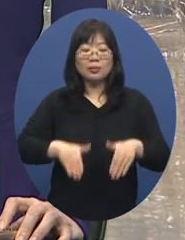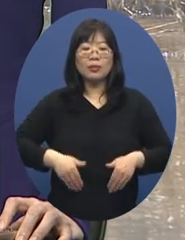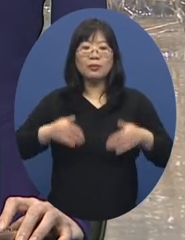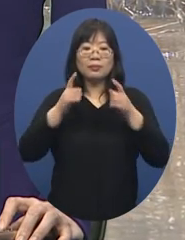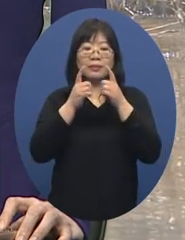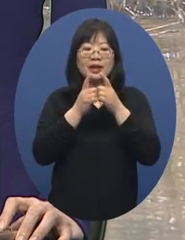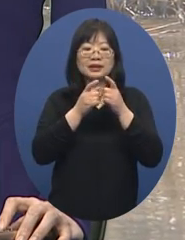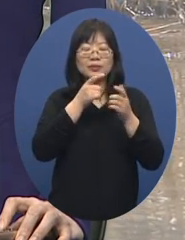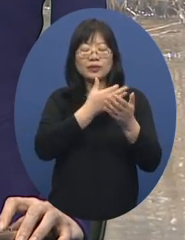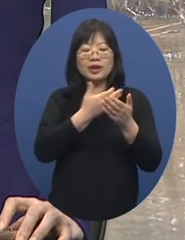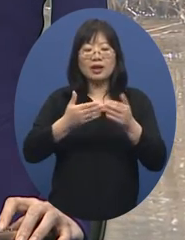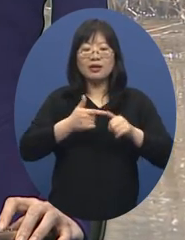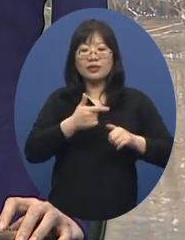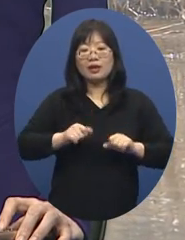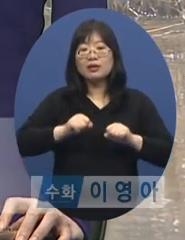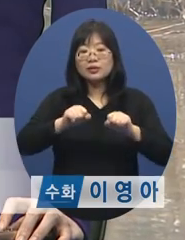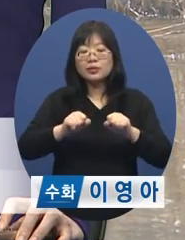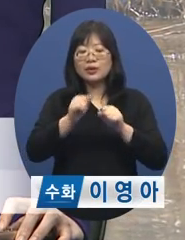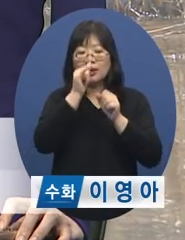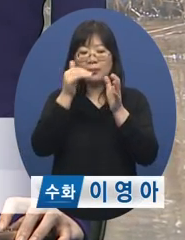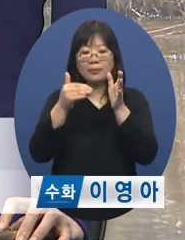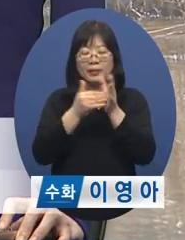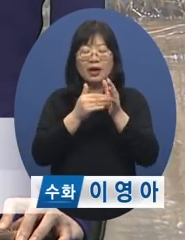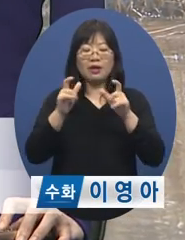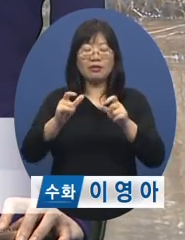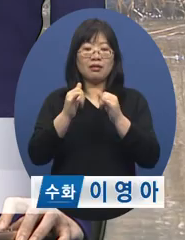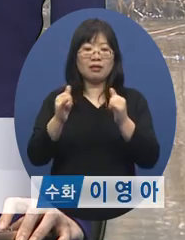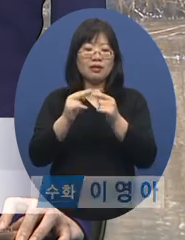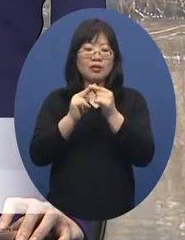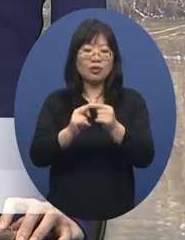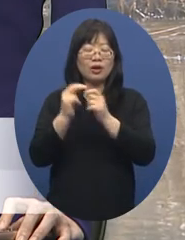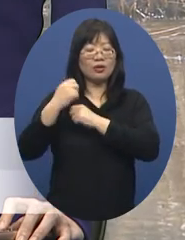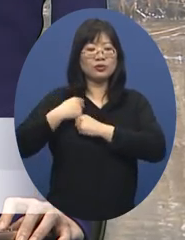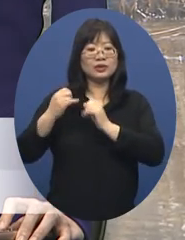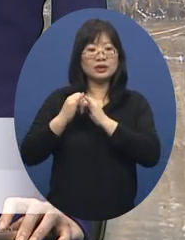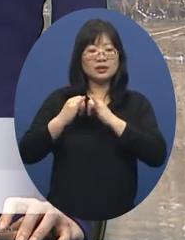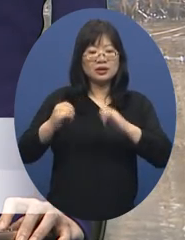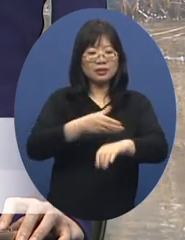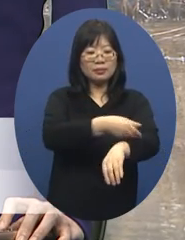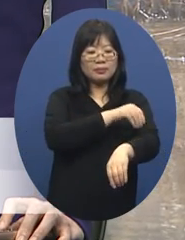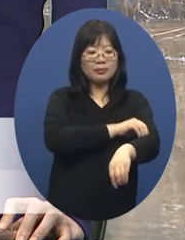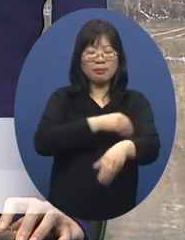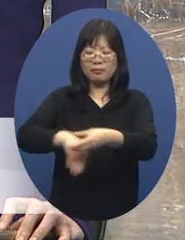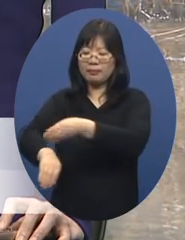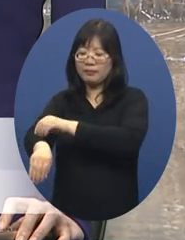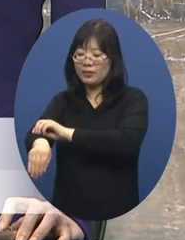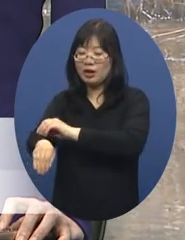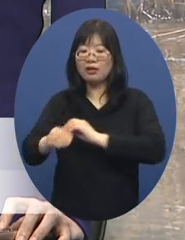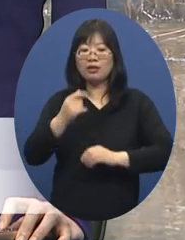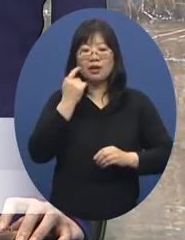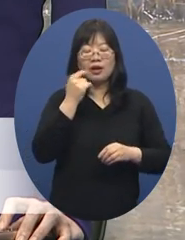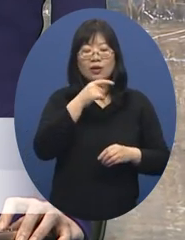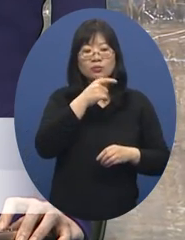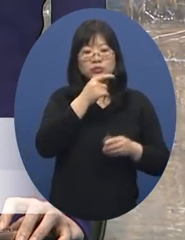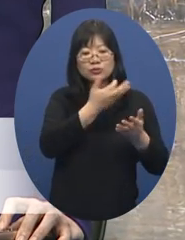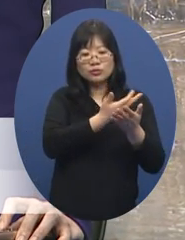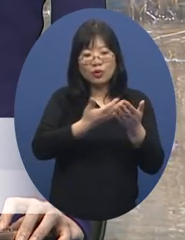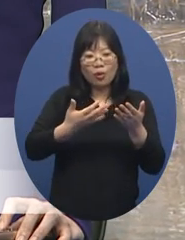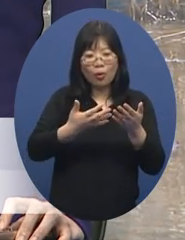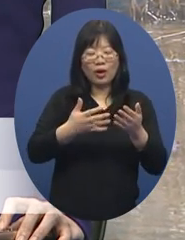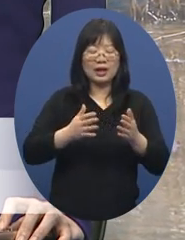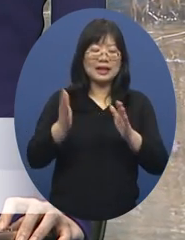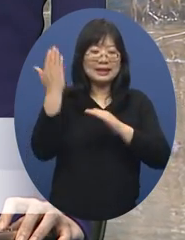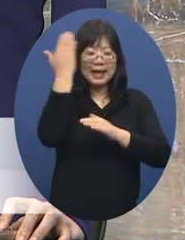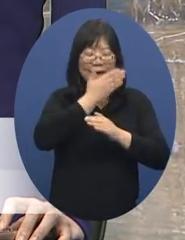경기도가 봄맞이 하천 대청소에 나섰습니다. 주민과 군인들까지 팔을 걷어붙이고 하천 정화 활동에